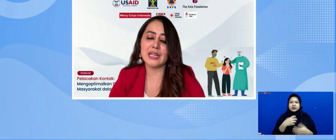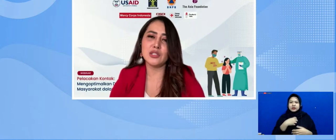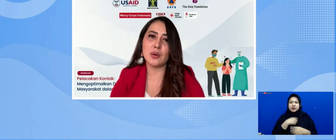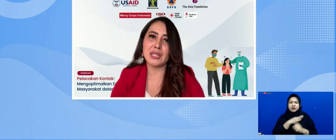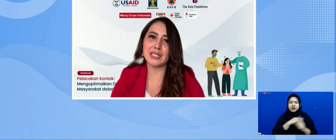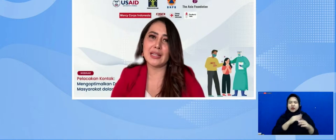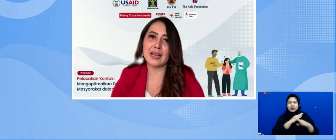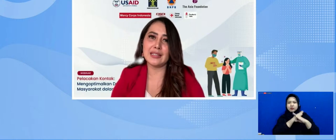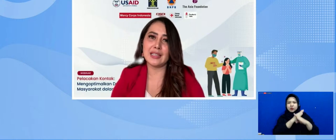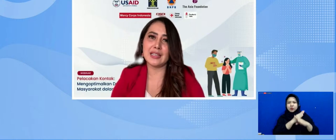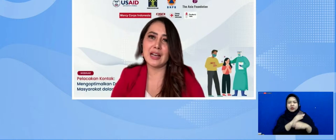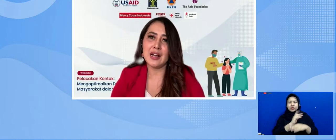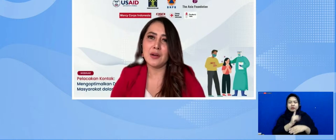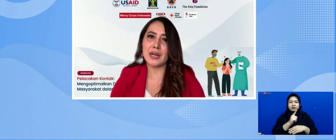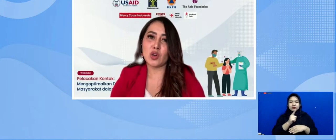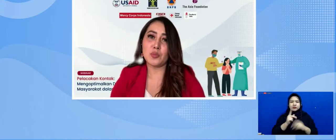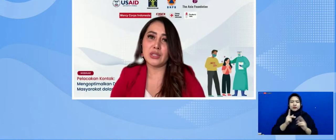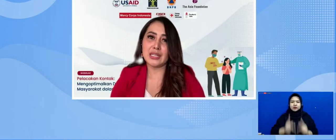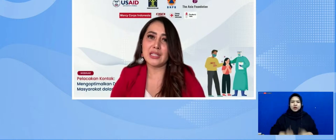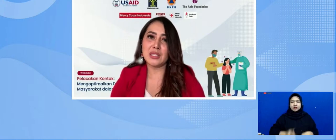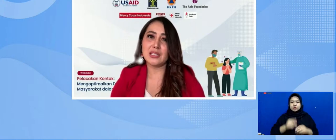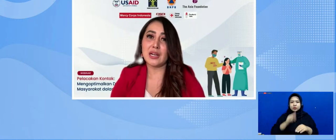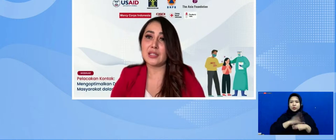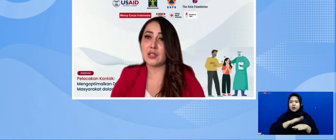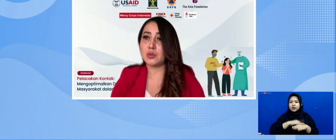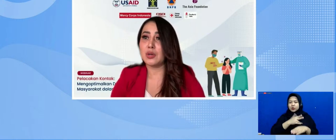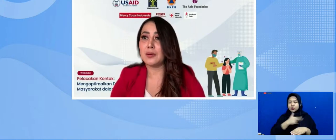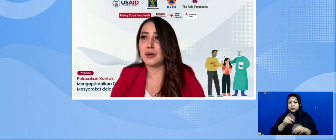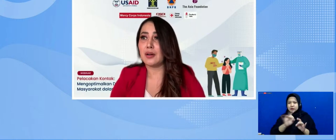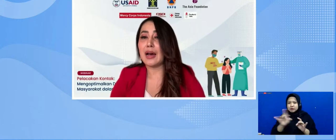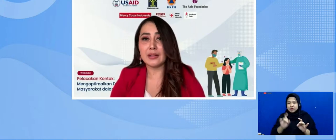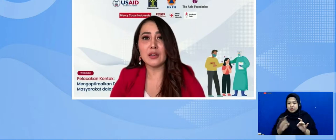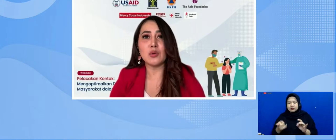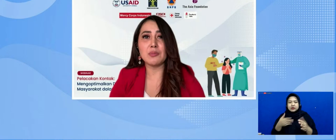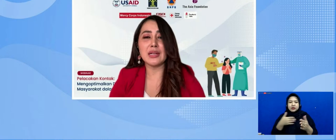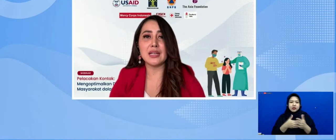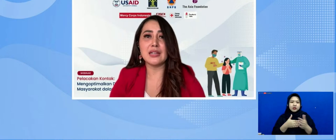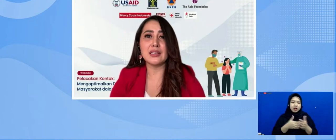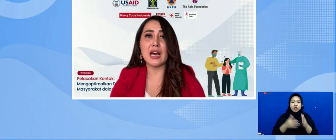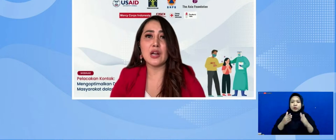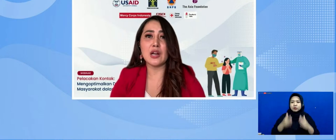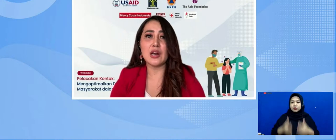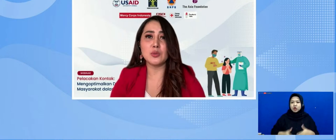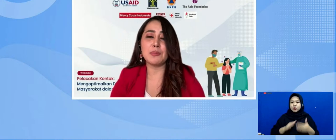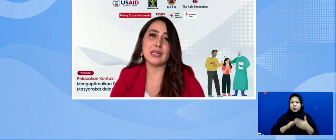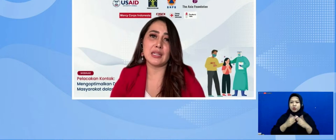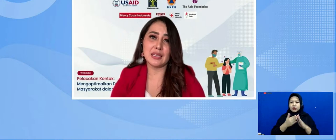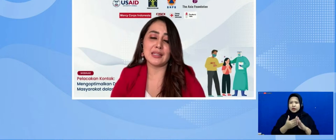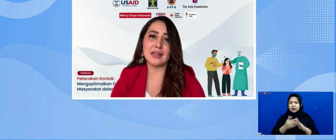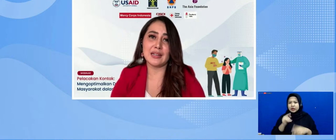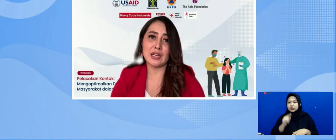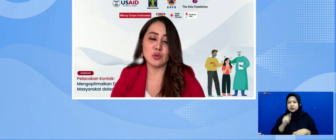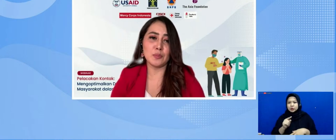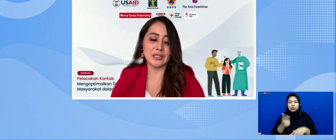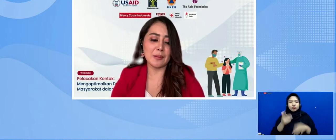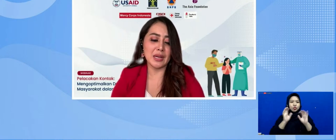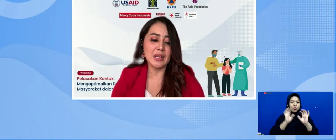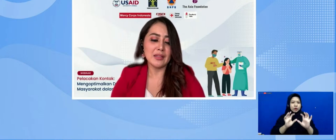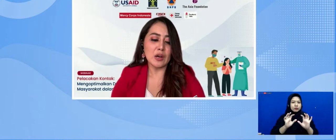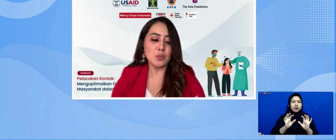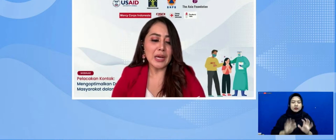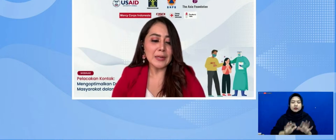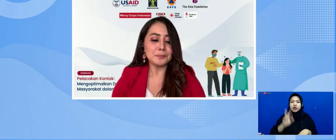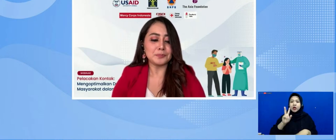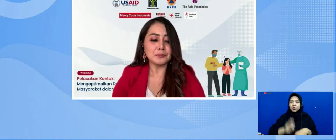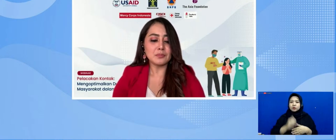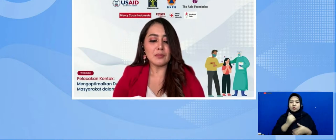yang berbeda karakter budaya di Indonesia. Ini juga menjadi tantangan, sehingga peran komunitas ini menjadi salah satu hal yang luar biasa dan harus